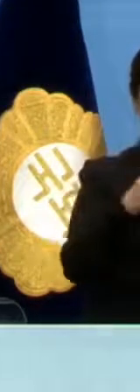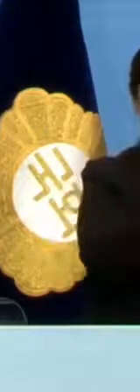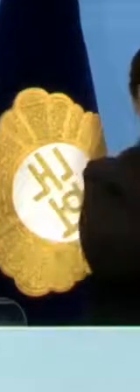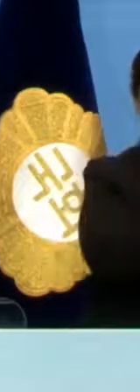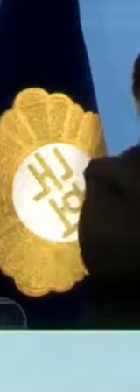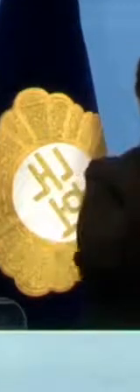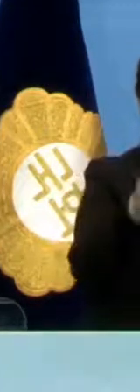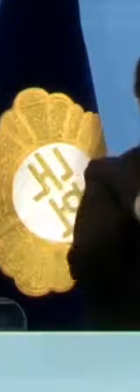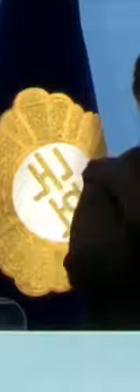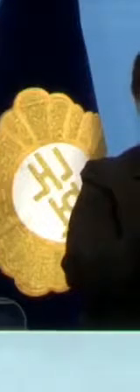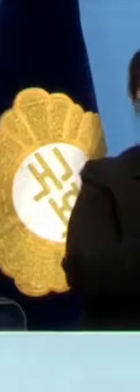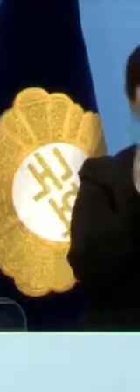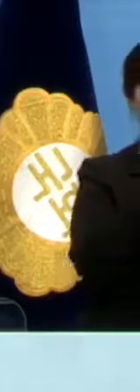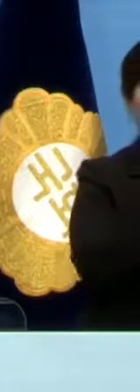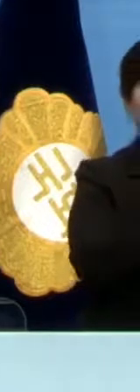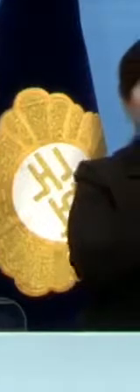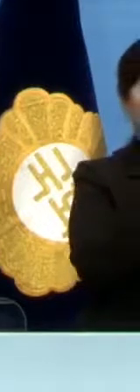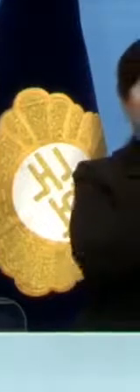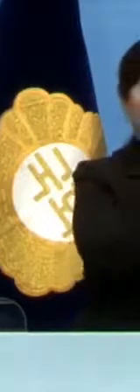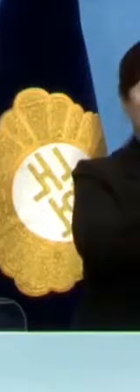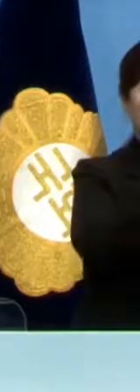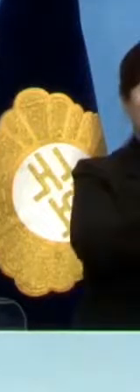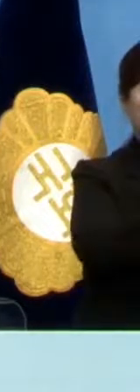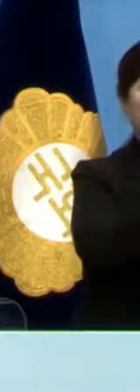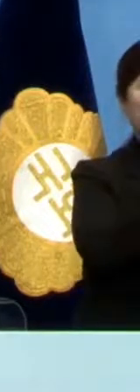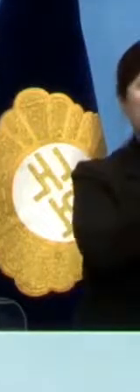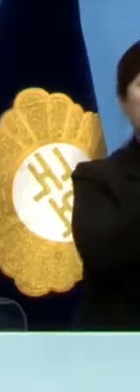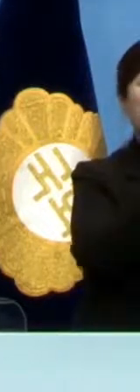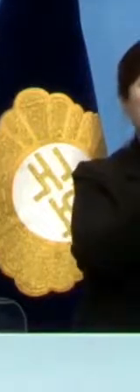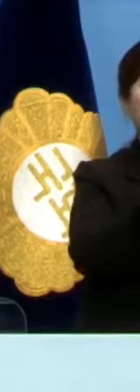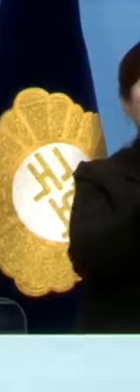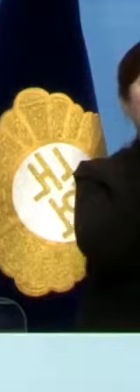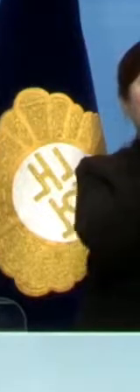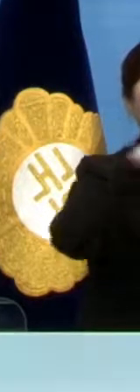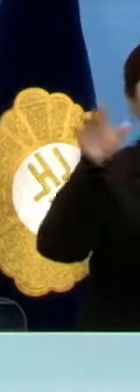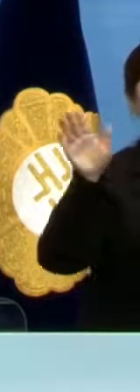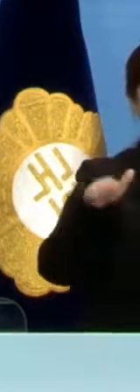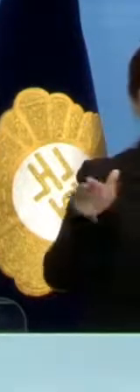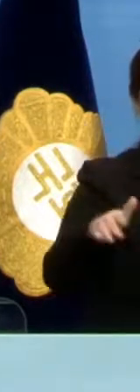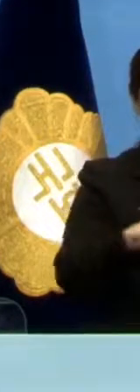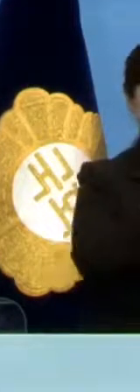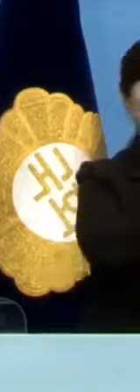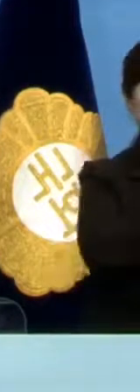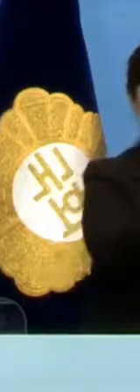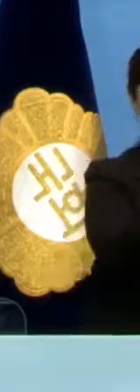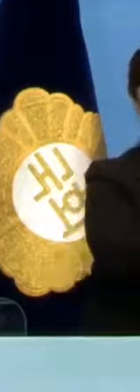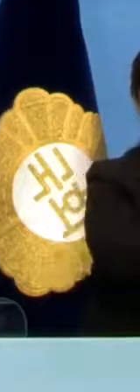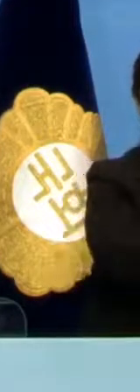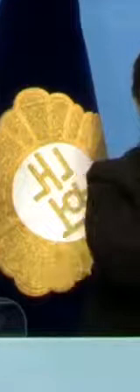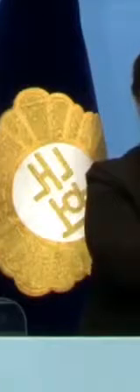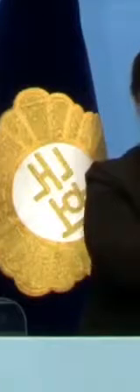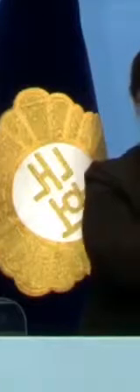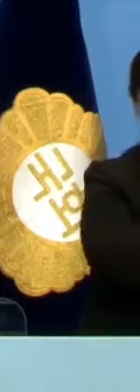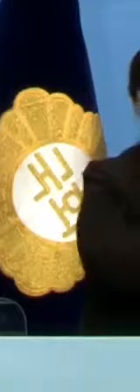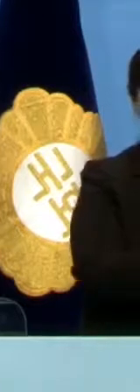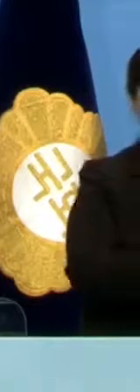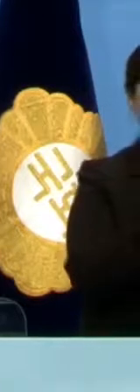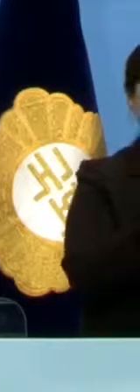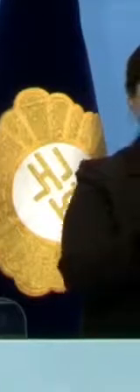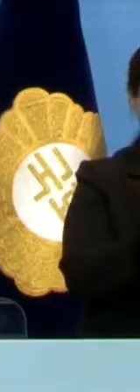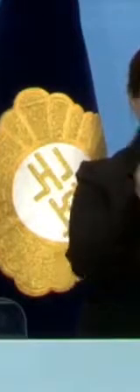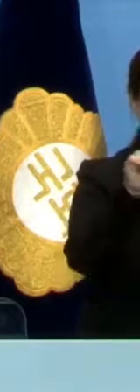때문에 부산 갈매기 그 이름으로 저희 이제 주로 수도권에